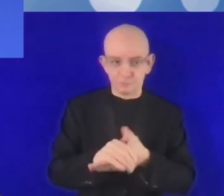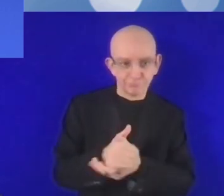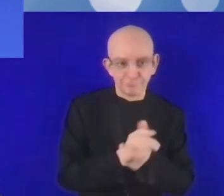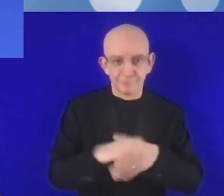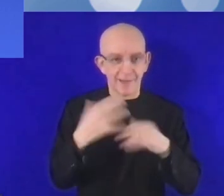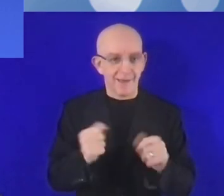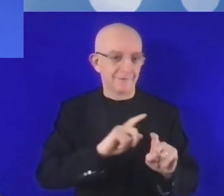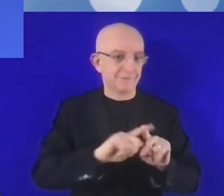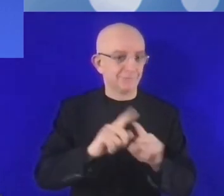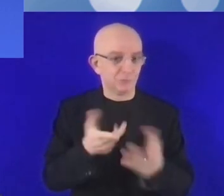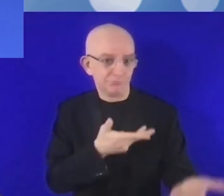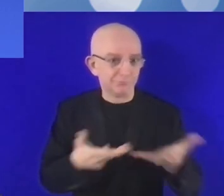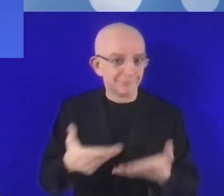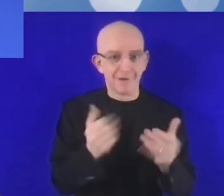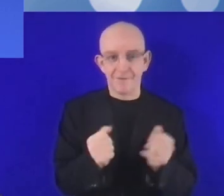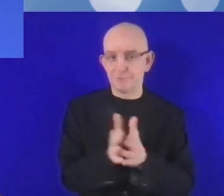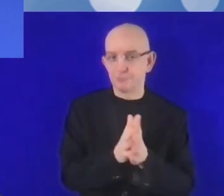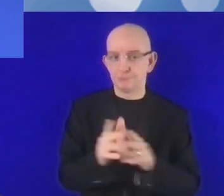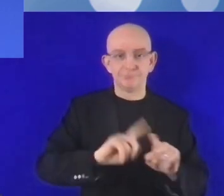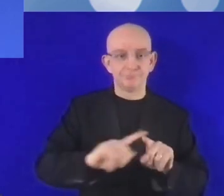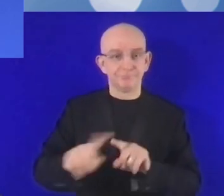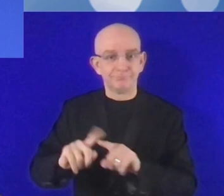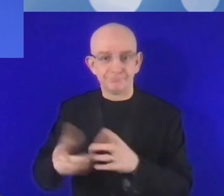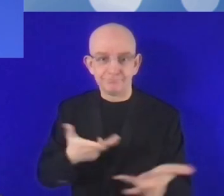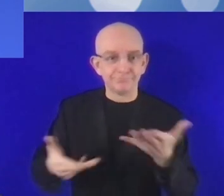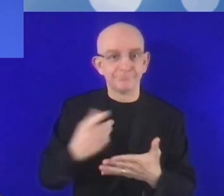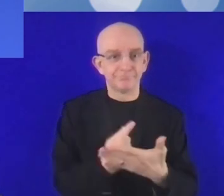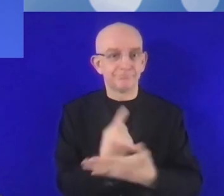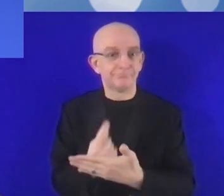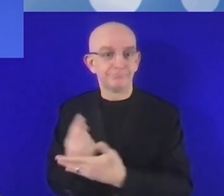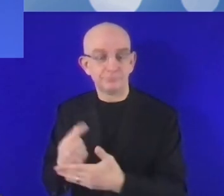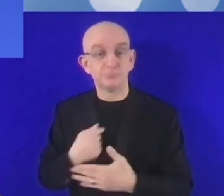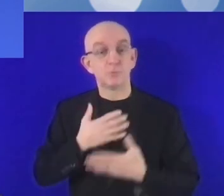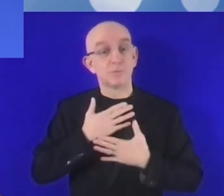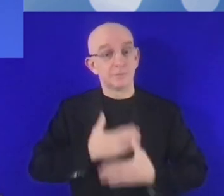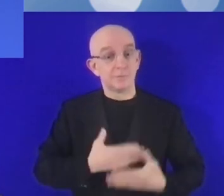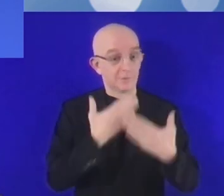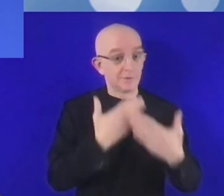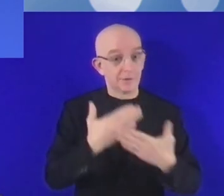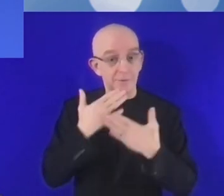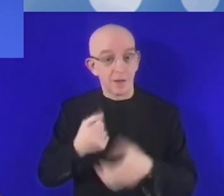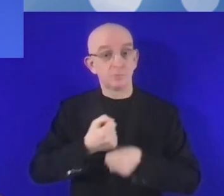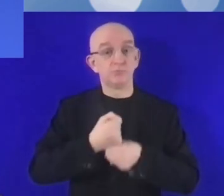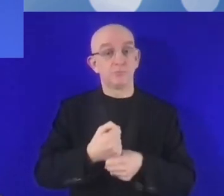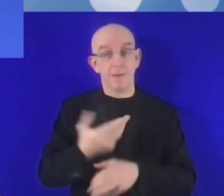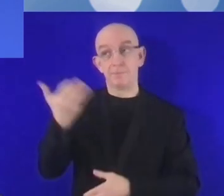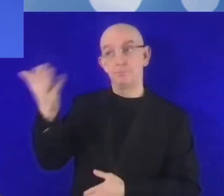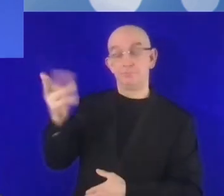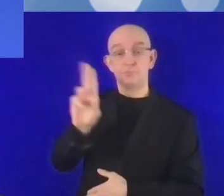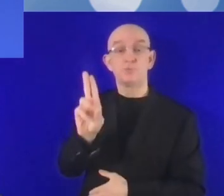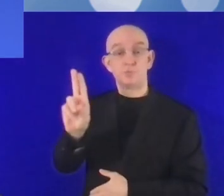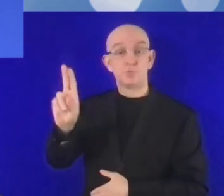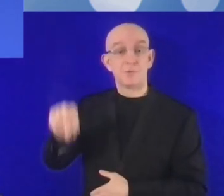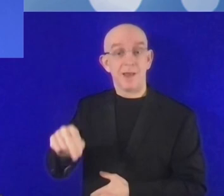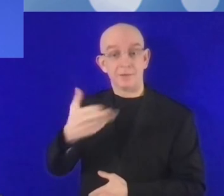非常感谢联合国给我们有这个机会，能够组织第16次 IGF 2021在卡托维茨。